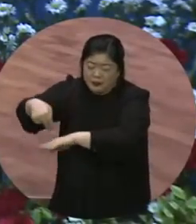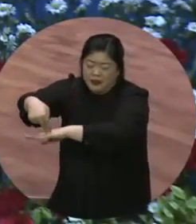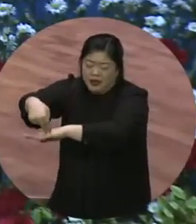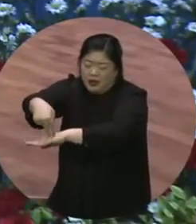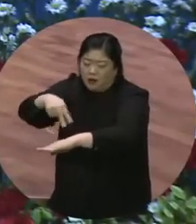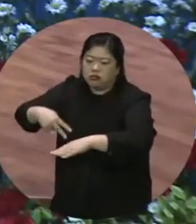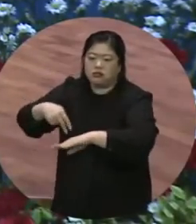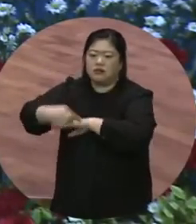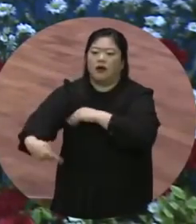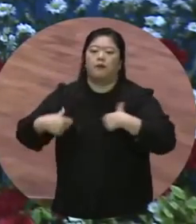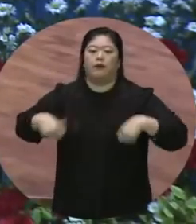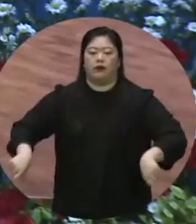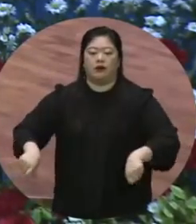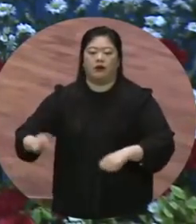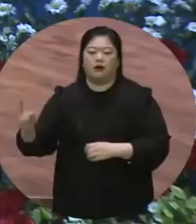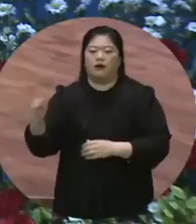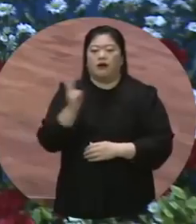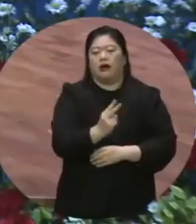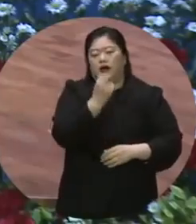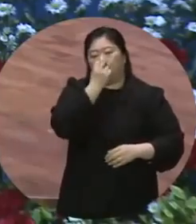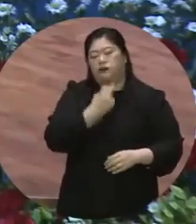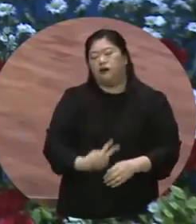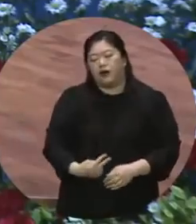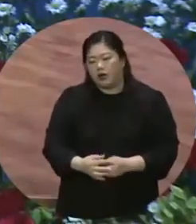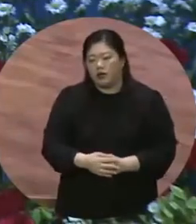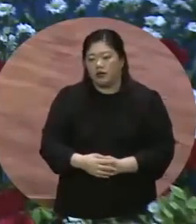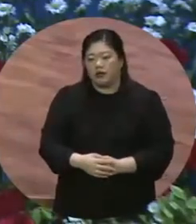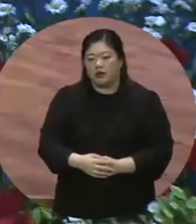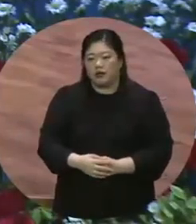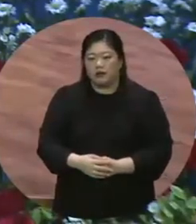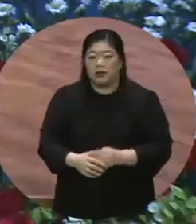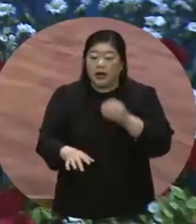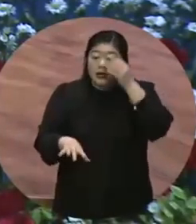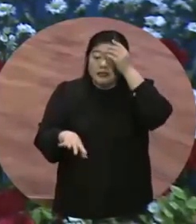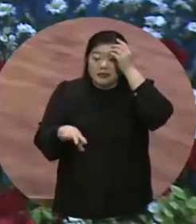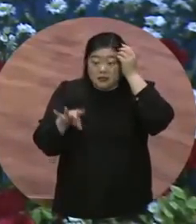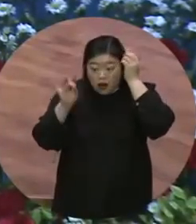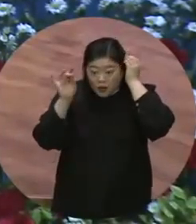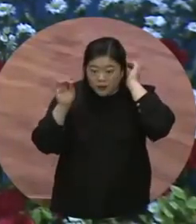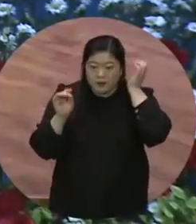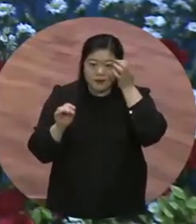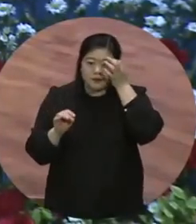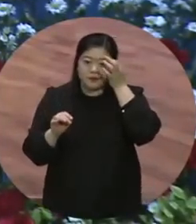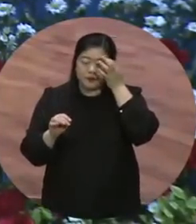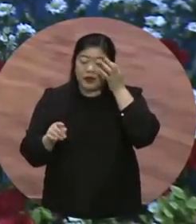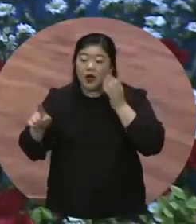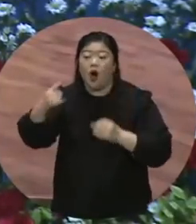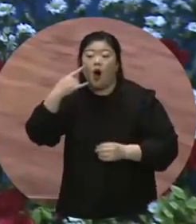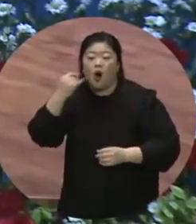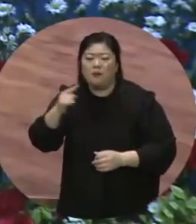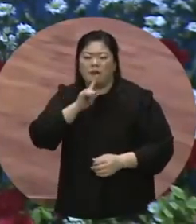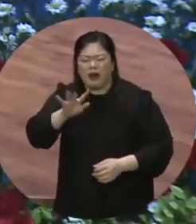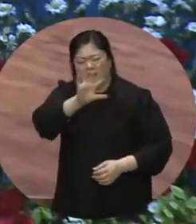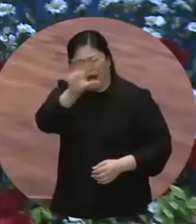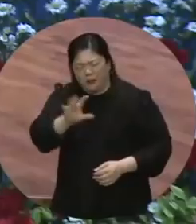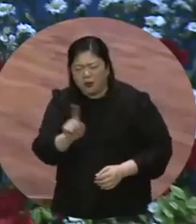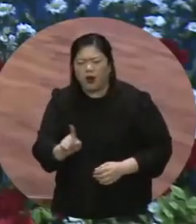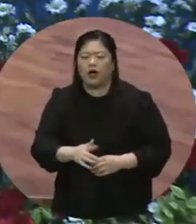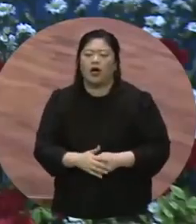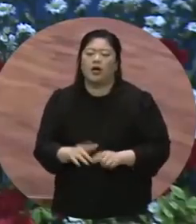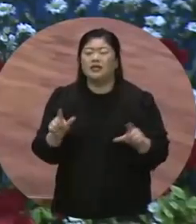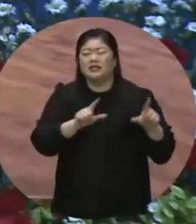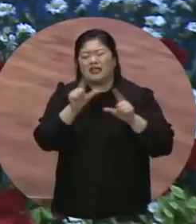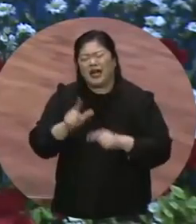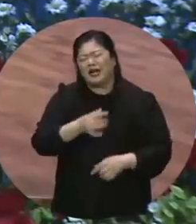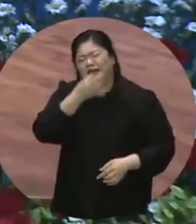이제 협상 요원이 말을 하면 계속 말도 안 들어. 계속 하는 말이 힘들다라는 말만 반복하는 거예요. 사는